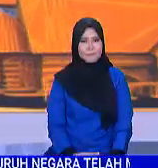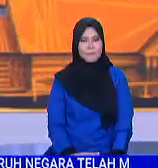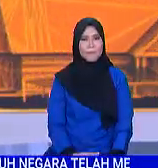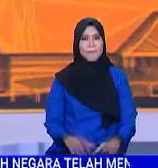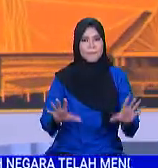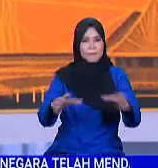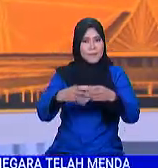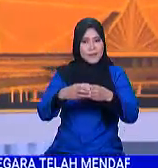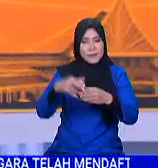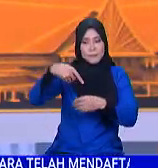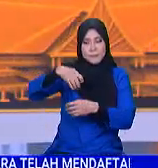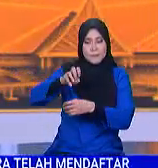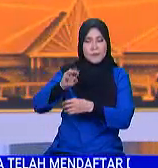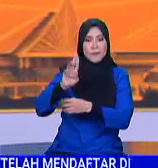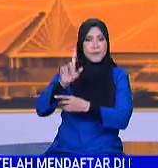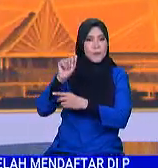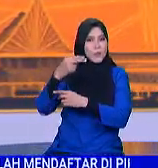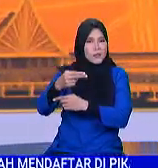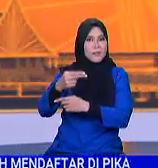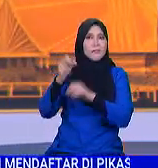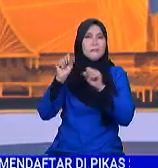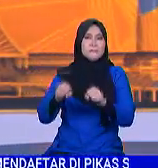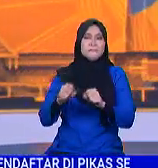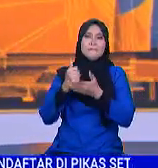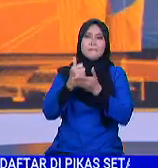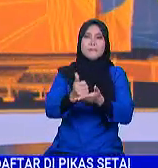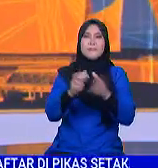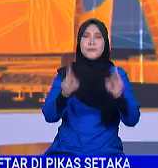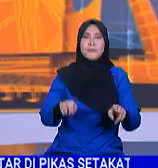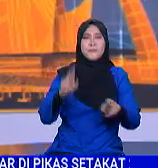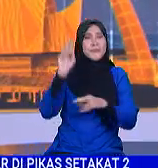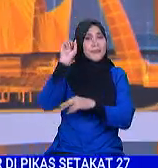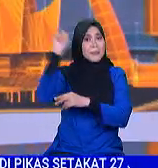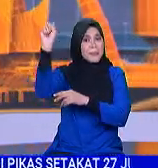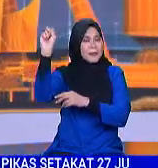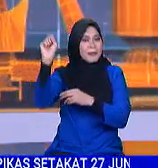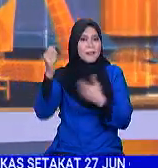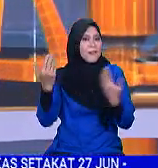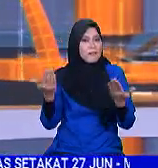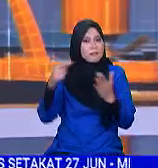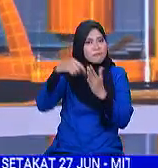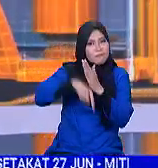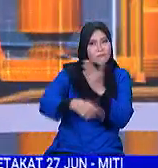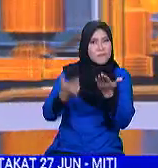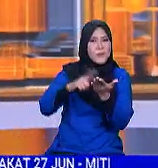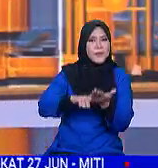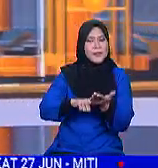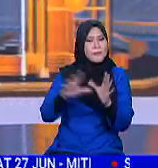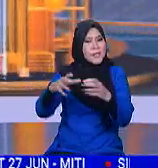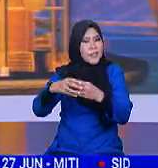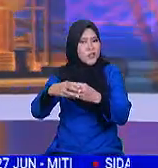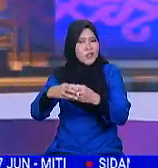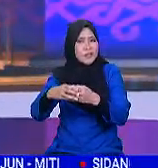pakes pemulih memberi manfaat menyeluruh kepada rakyat negeri Saba Apakah boleh perincian menurut dipakai